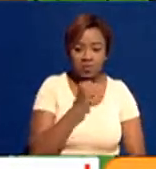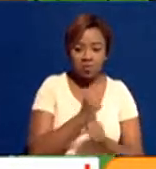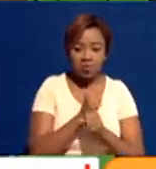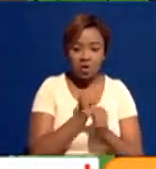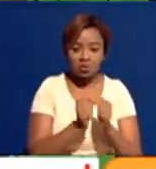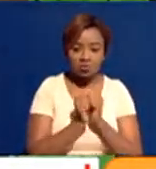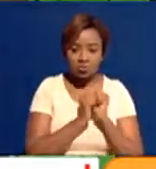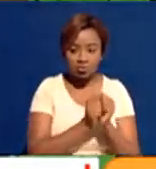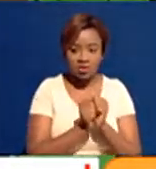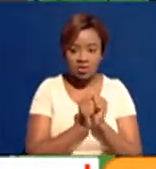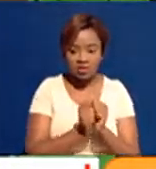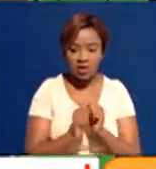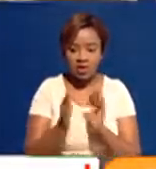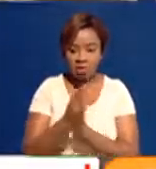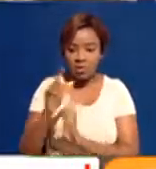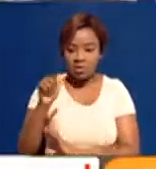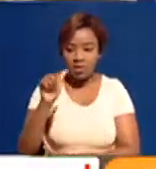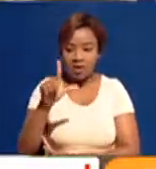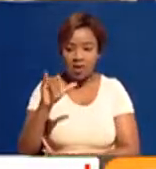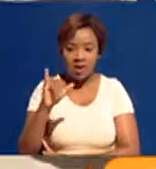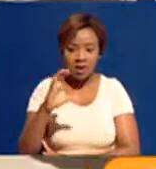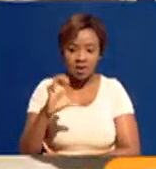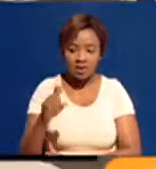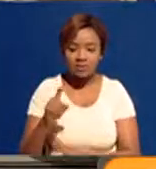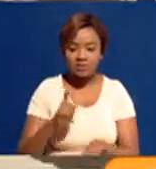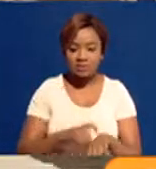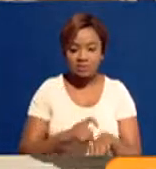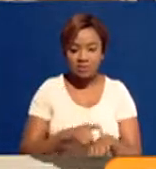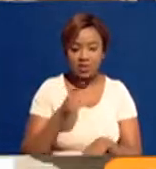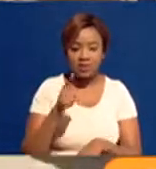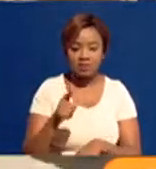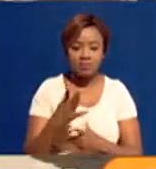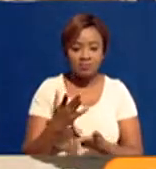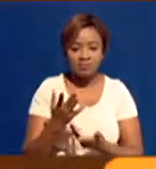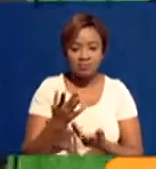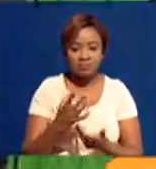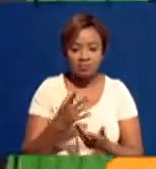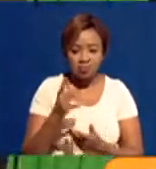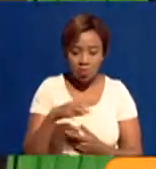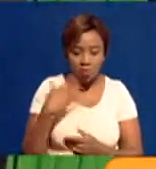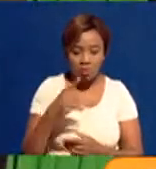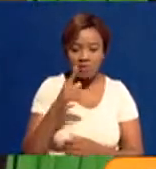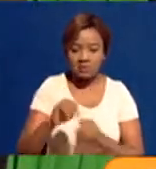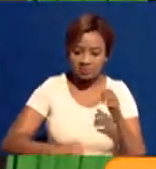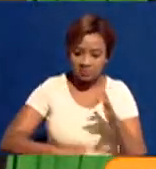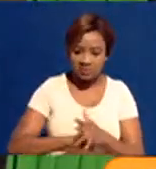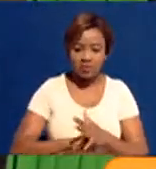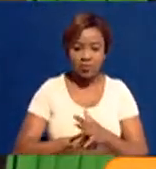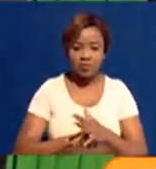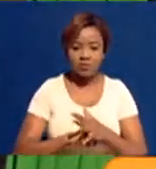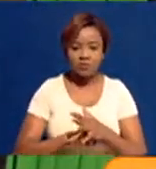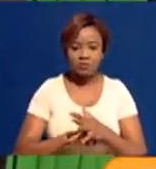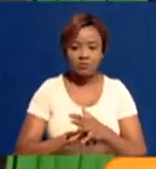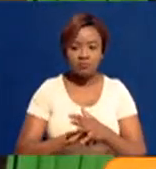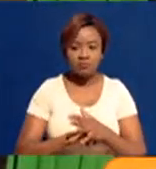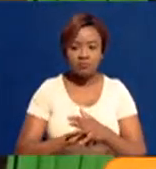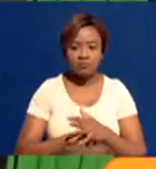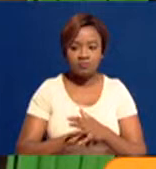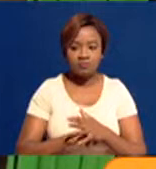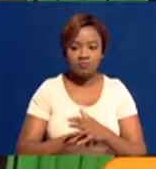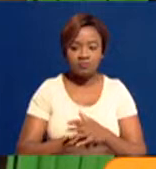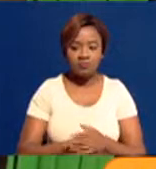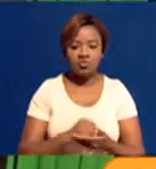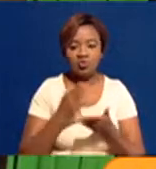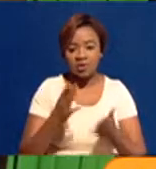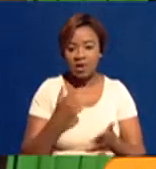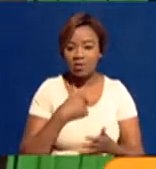Valisi ya aturaho. Alisi wakati hata ilitoka. Hanunu ya venasi inge mkerenge chene. Yee ndi alikuwa amesimama kwa hiyo miguu ya Alisi. Kuchane nani risara.